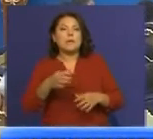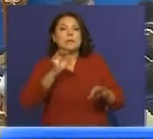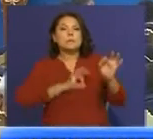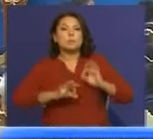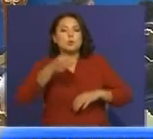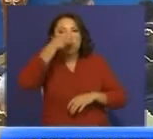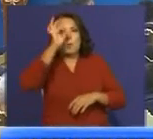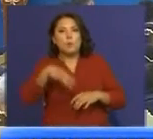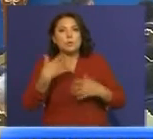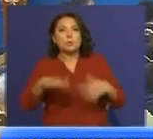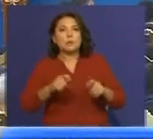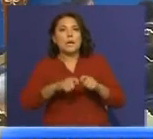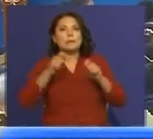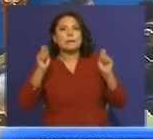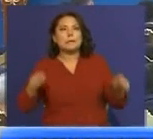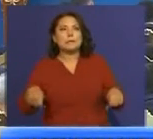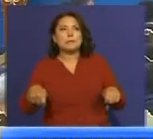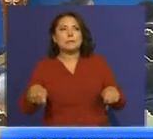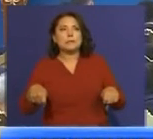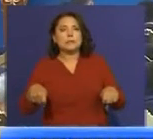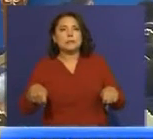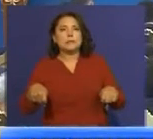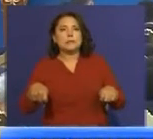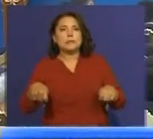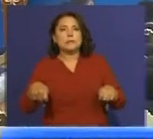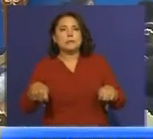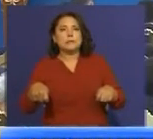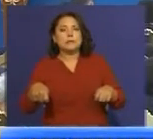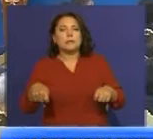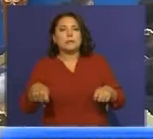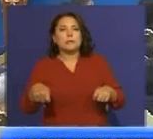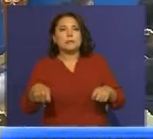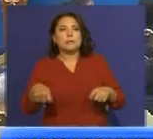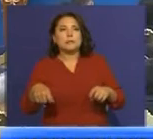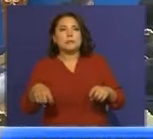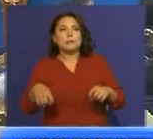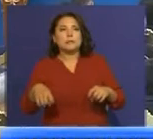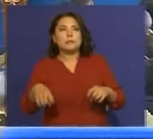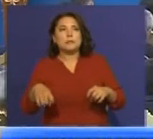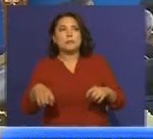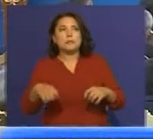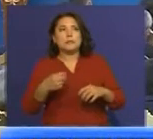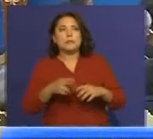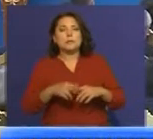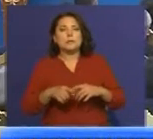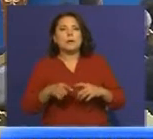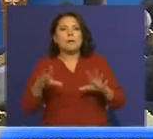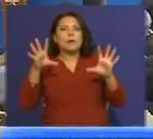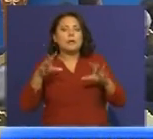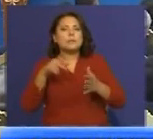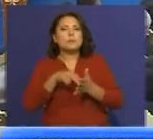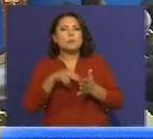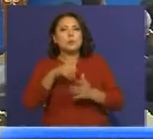Используя опыт уже созданных кардиологического, нейрохирургического кластеров, которые получили хорошую оценку